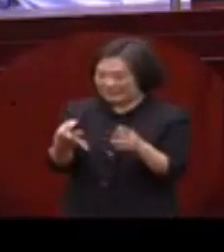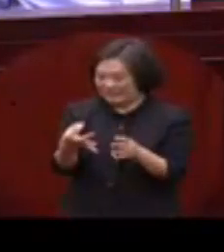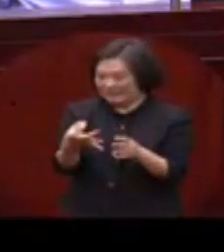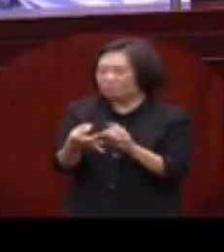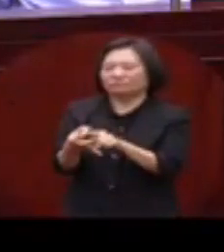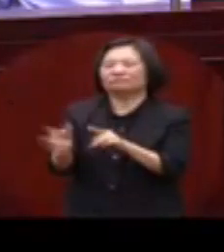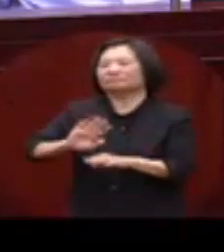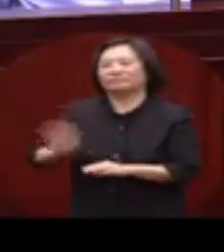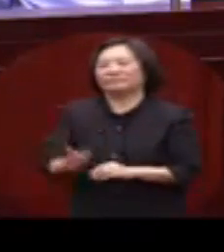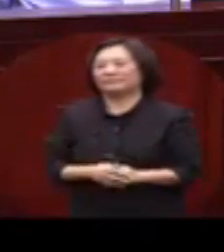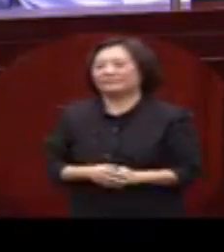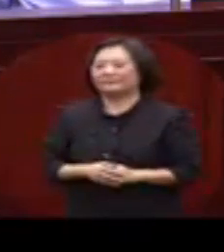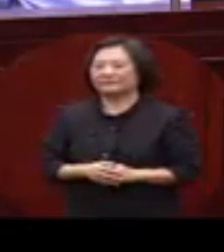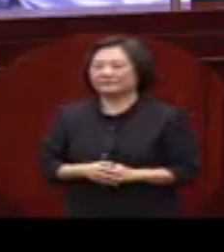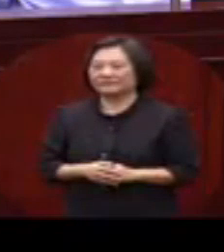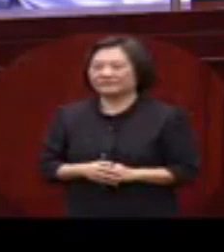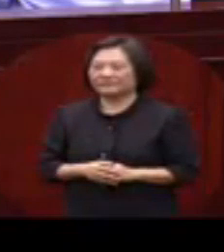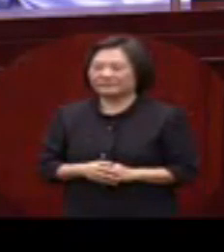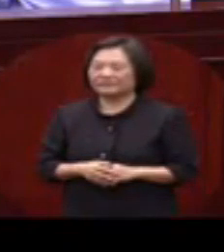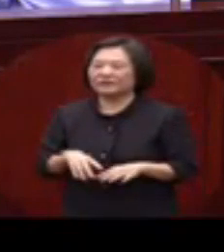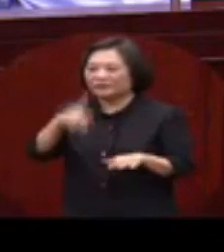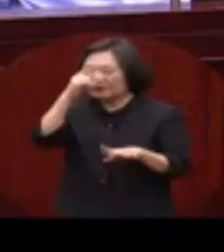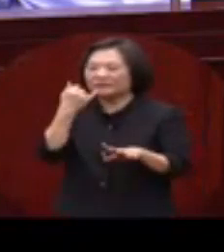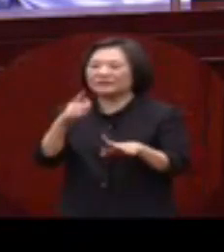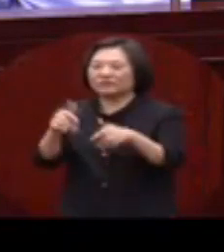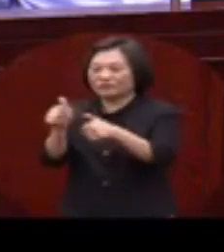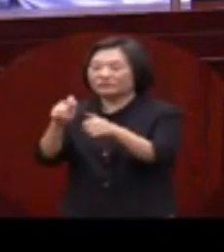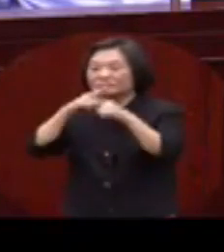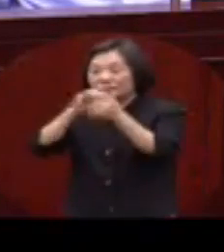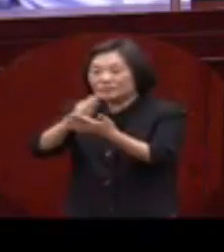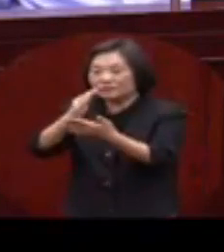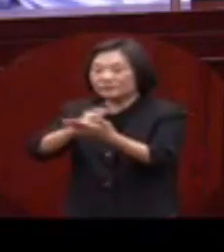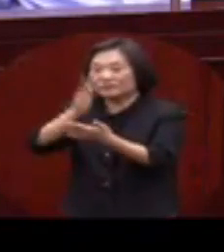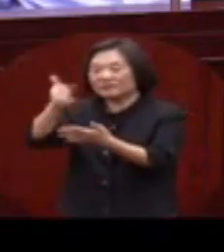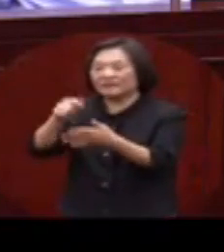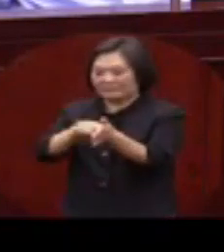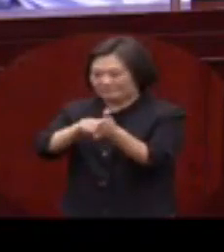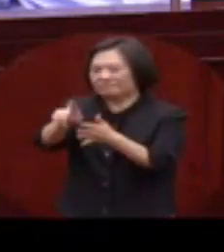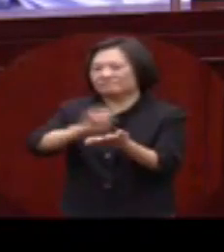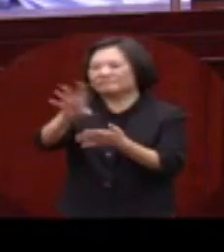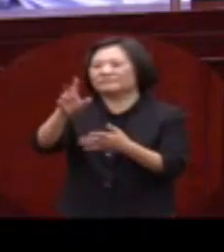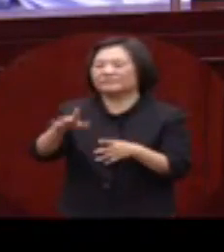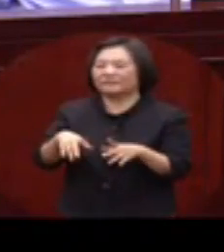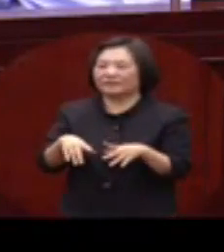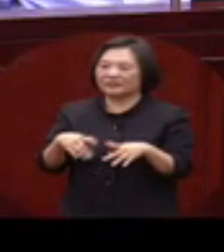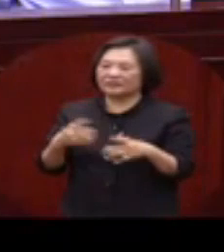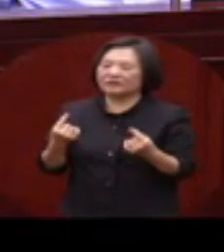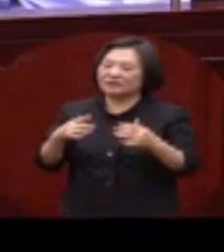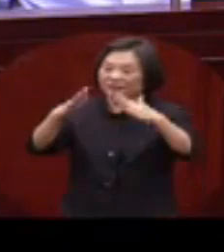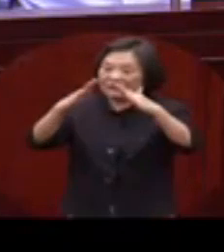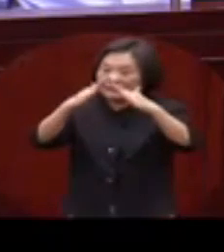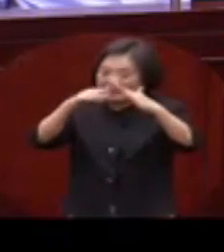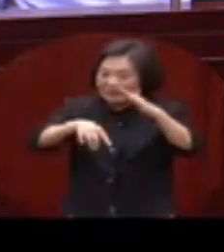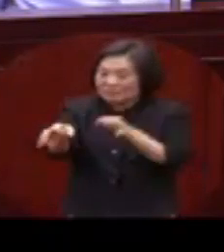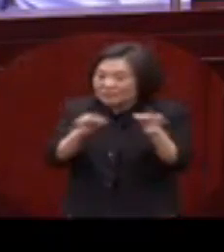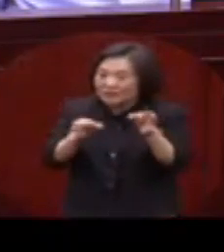经要求这个陈志明副那个副秘书长哦，要负责这个专案。 包括无人商店啊，这个都要导入。所以我们希望